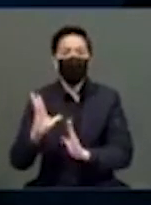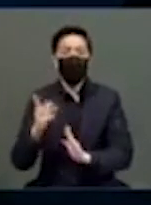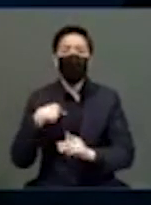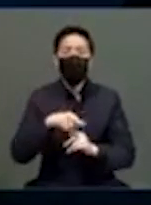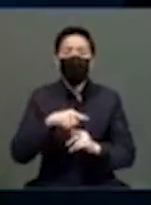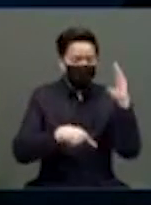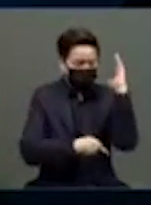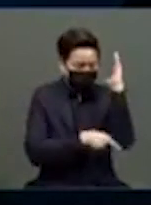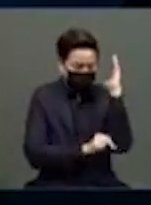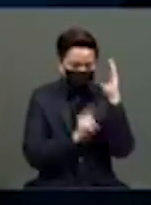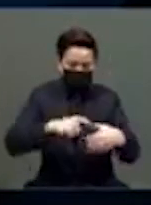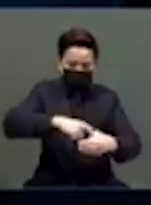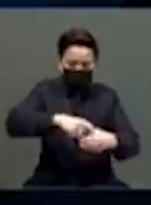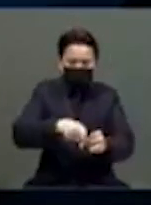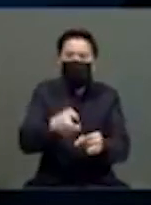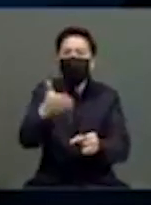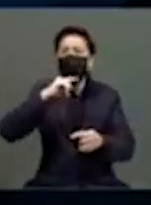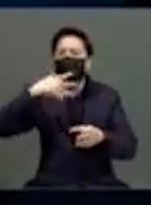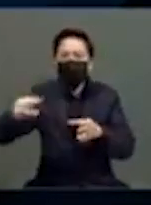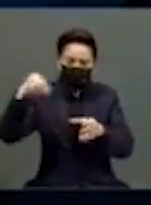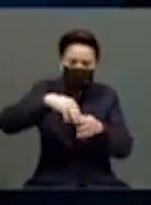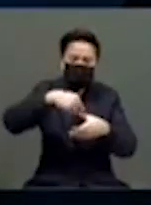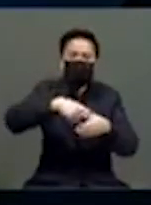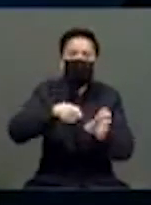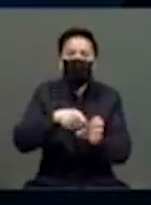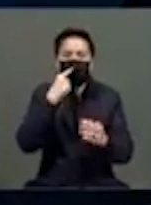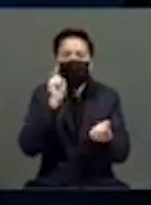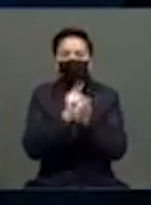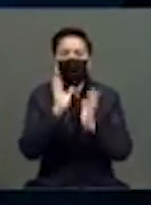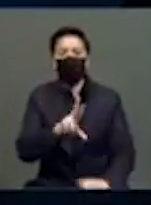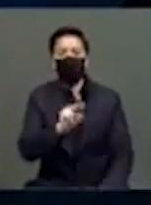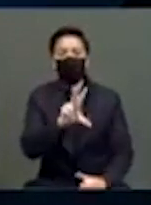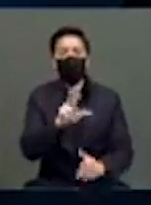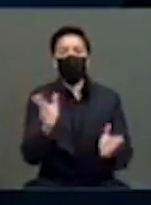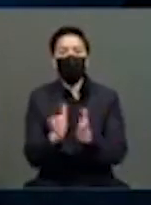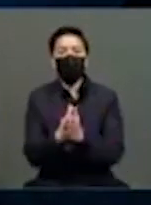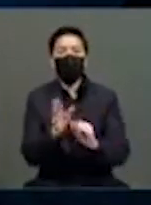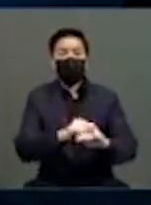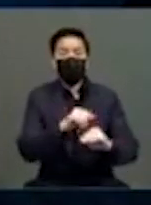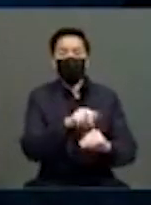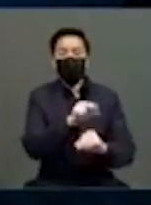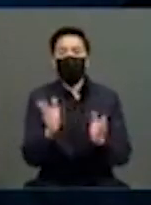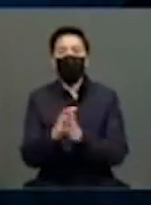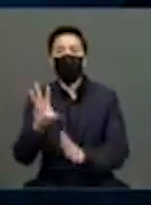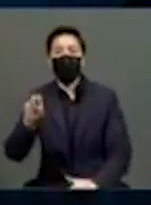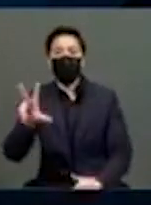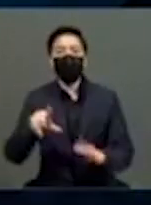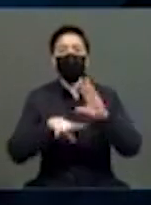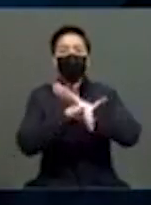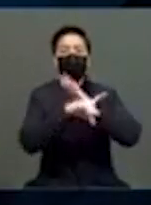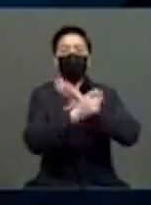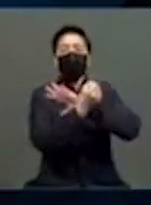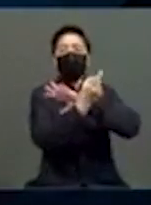ทะเลกระป๋องนะครับเอ่อพบเพิ่มขึ้น 33ก็รวมเป็น 6 13ชลบุรีที่ศรีราชา